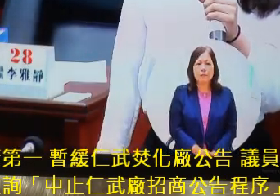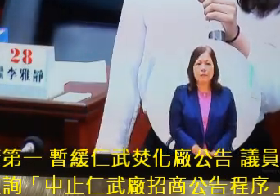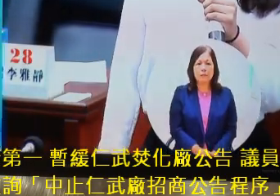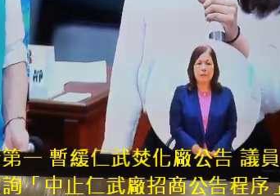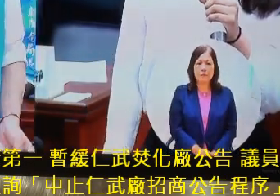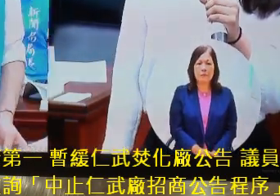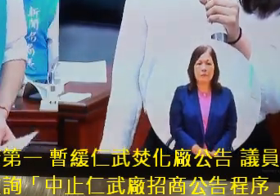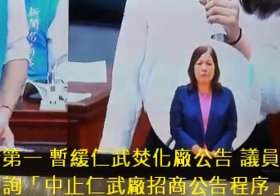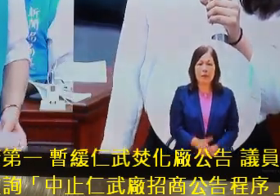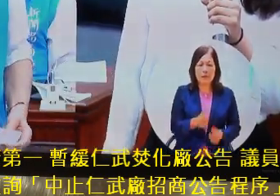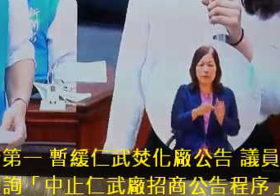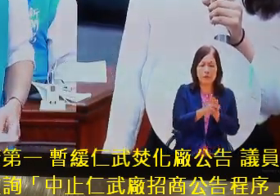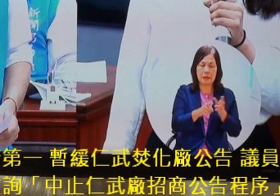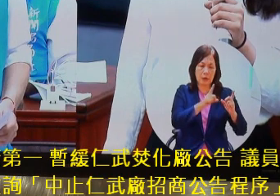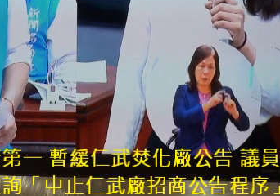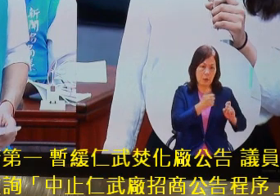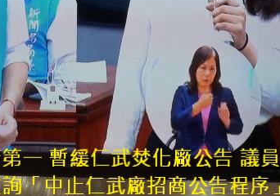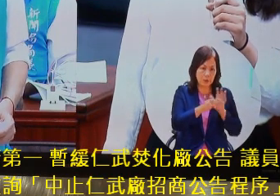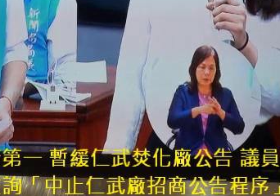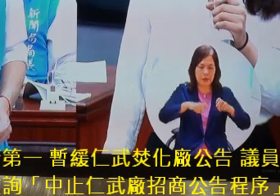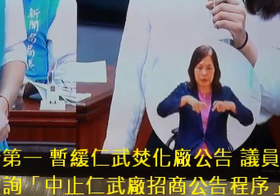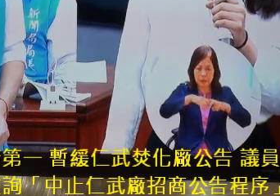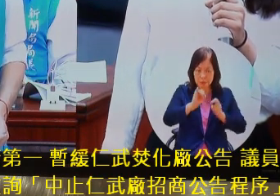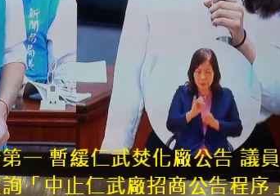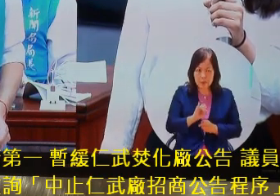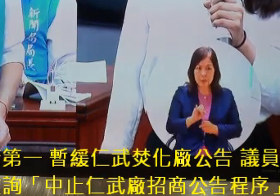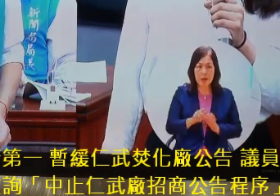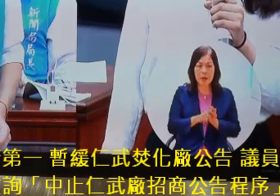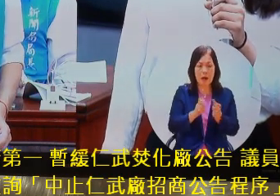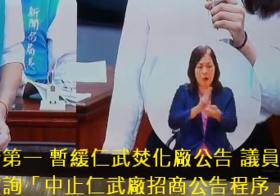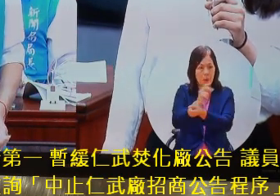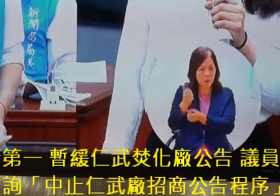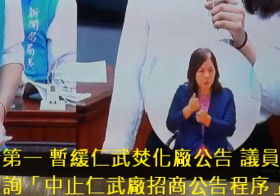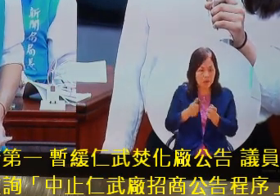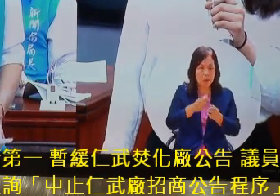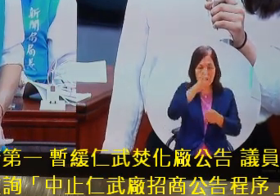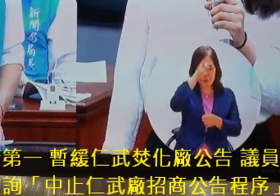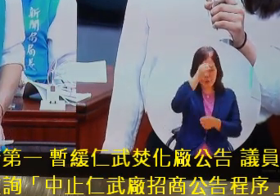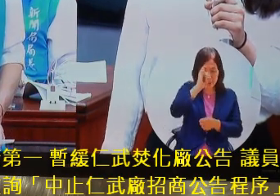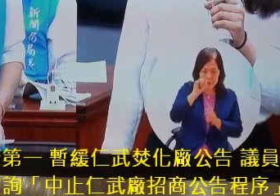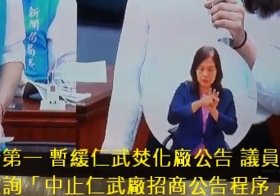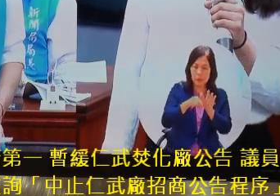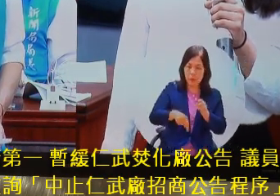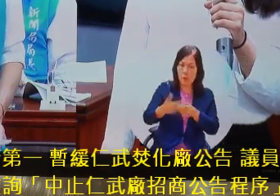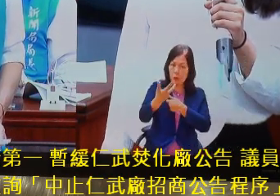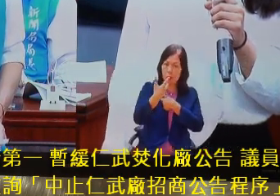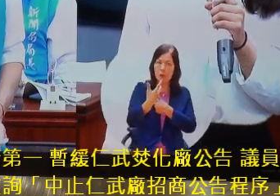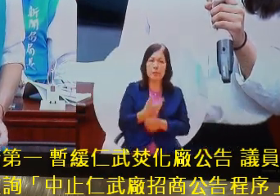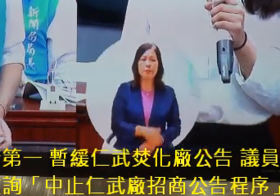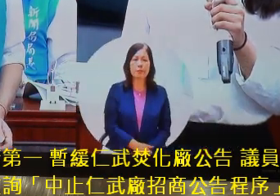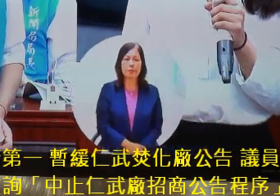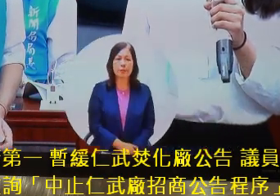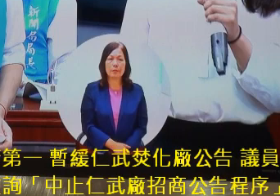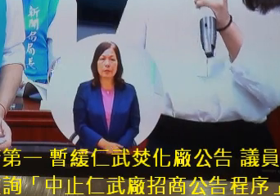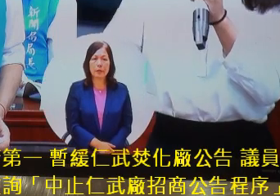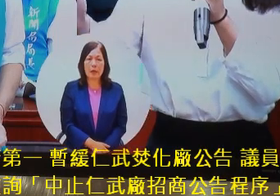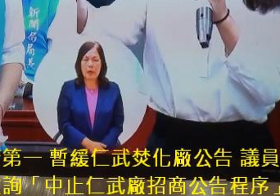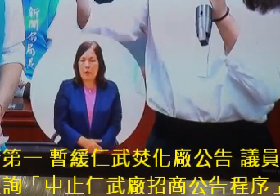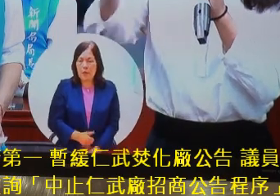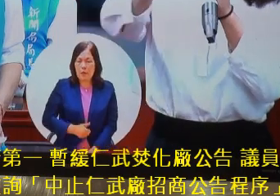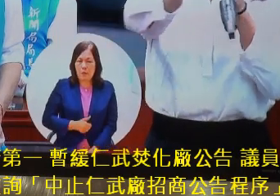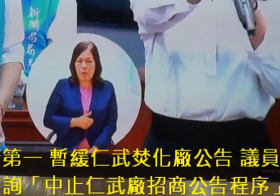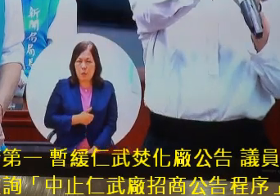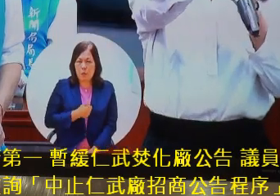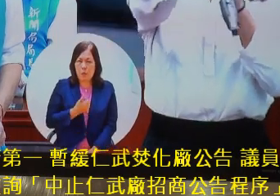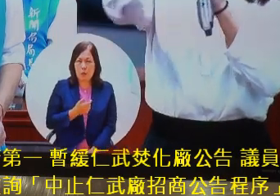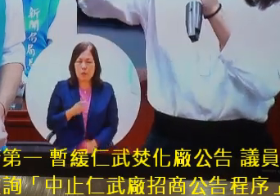谢谢郭建文议员、李雅飞议员、林海议员、黄杰议员，这个咨询非常非常的。 市长，